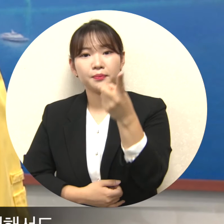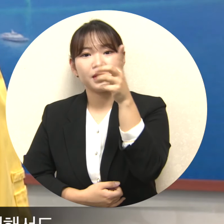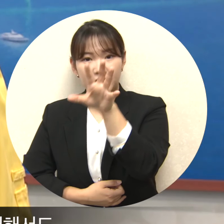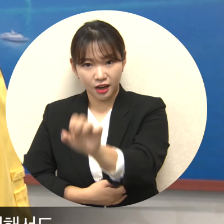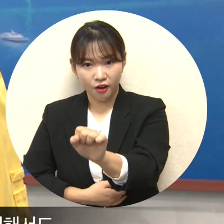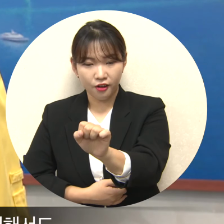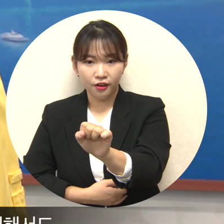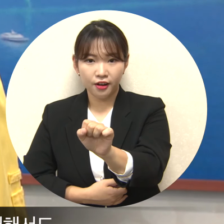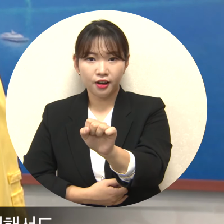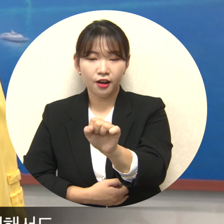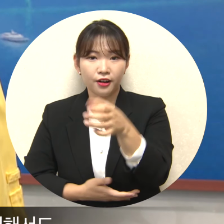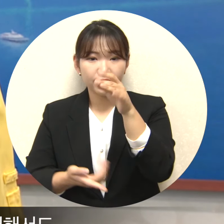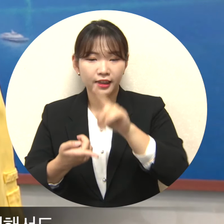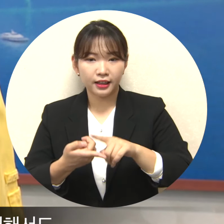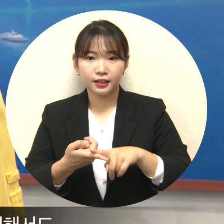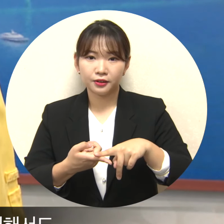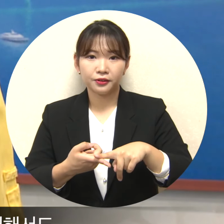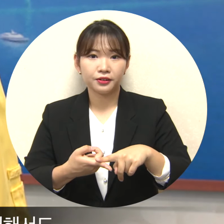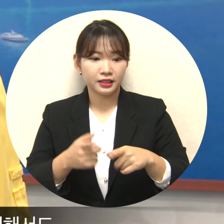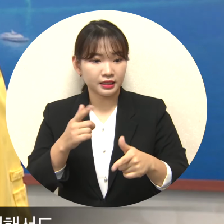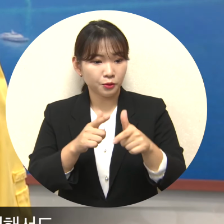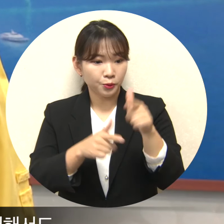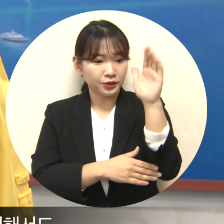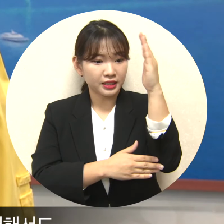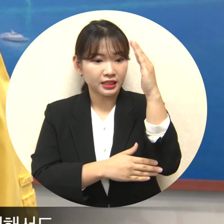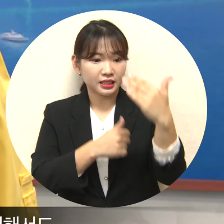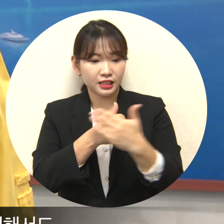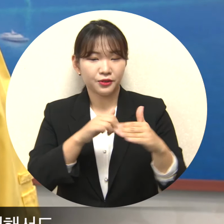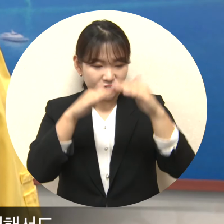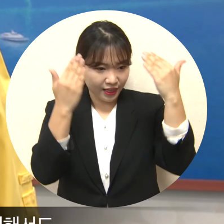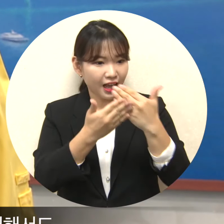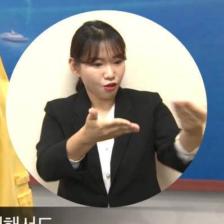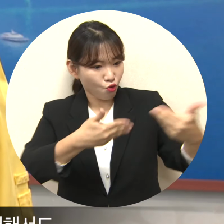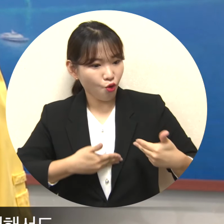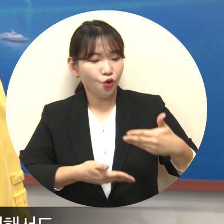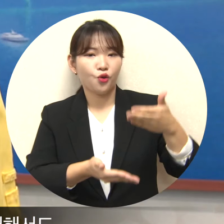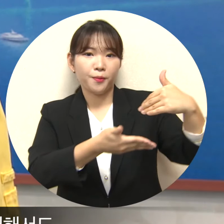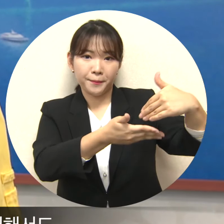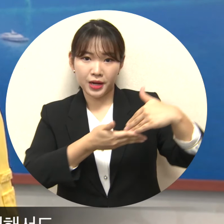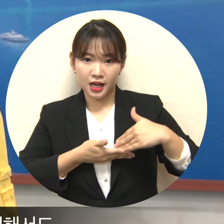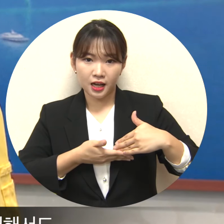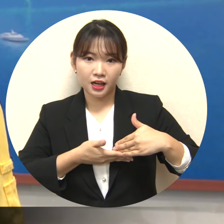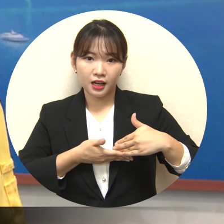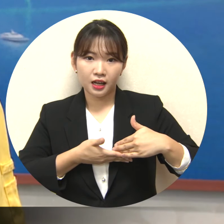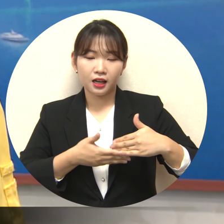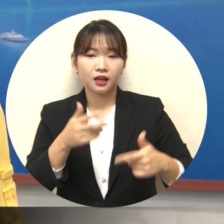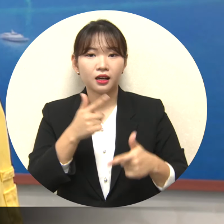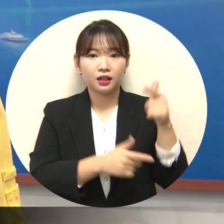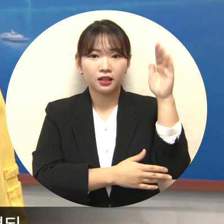21억 원에 대해서도 시의 지원을 일괄 요구했습니다